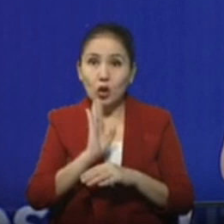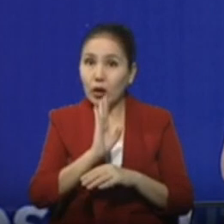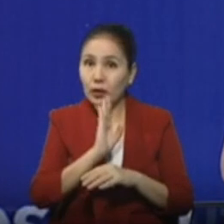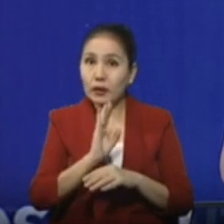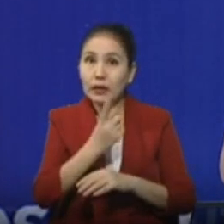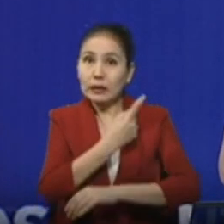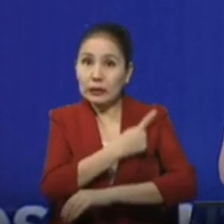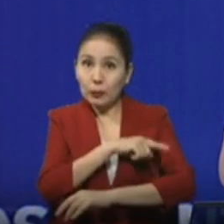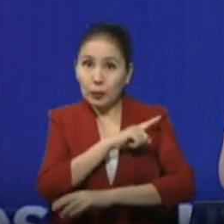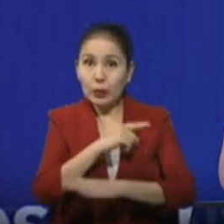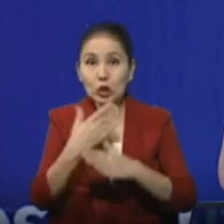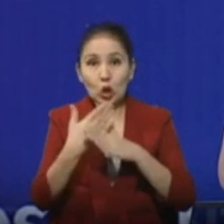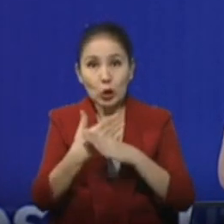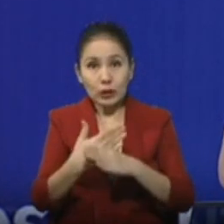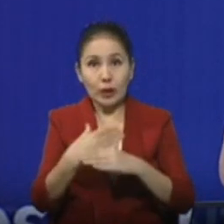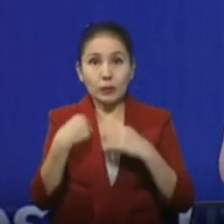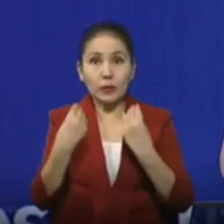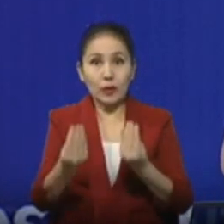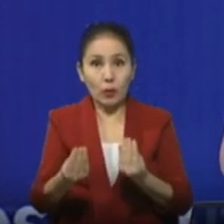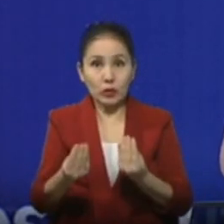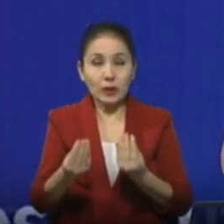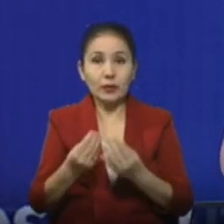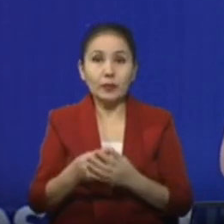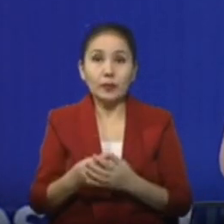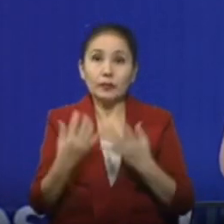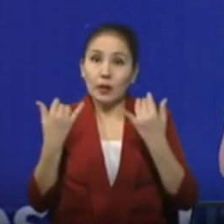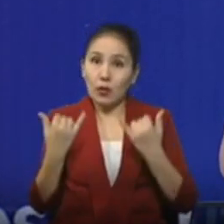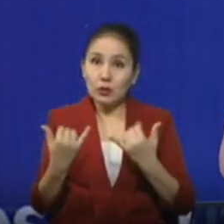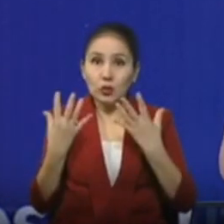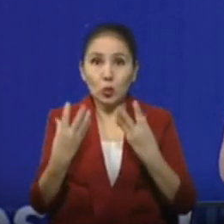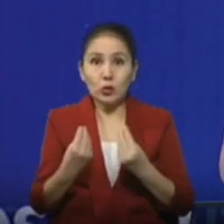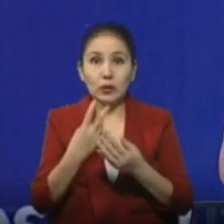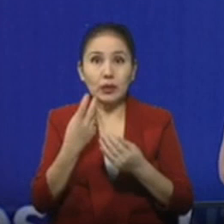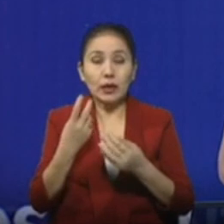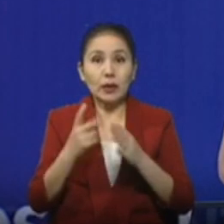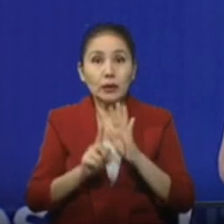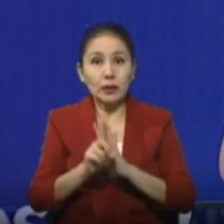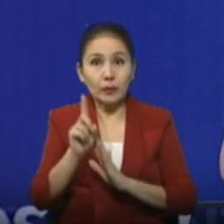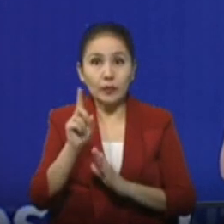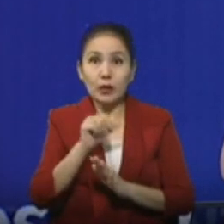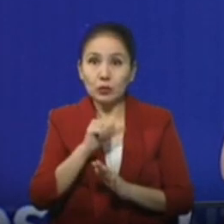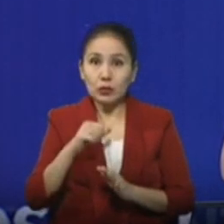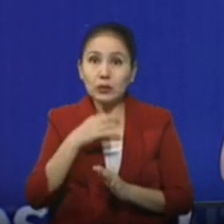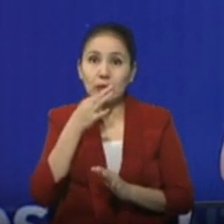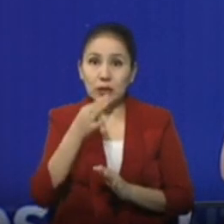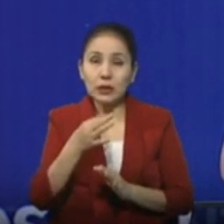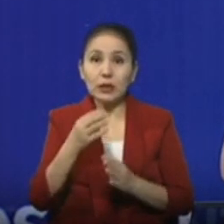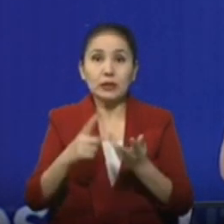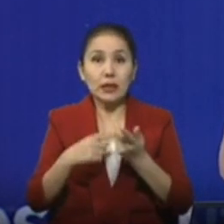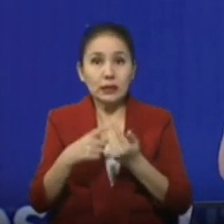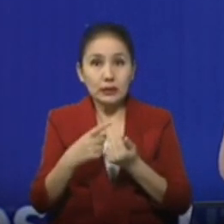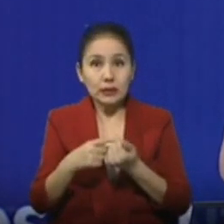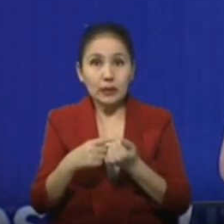tibbiy yordam ko'rsatilib kelinmoqda. Hozirgi kunga kelib, mana hozir o'zingiz aytdingiz yuqoridagi